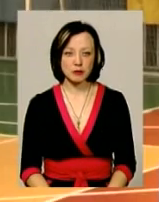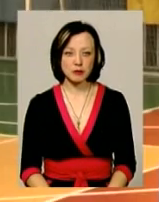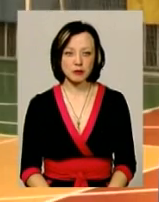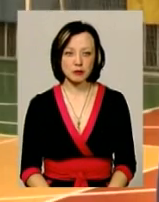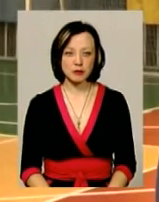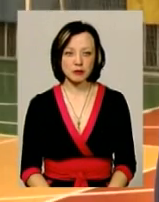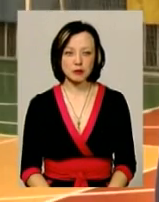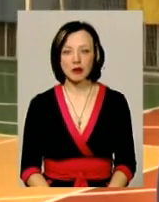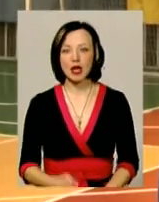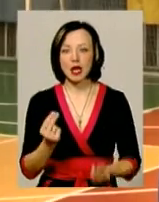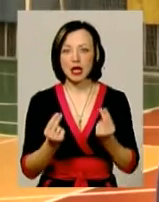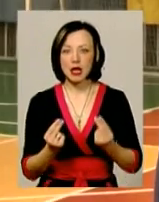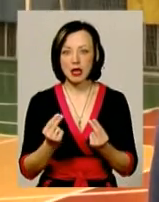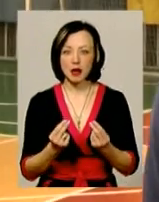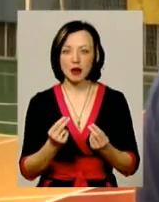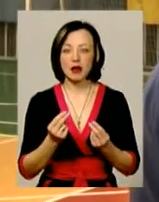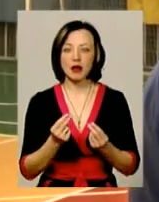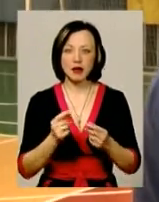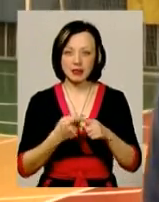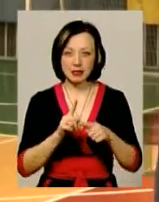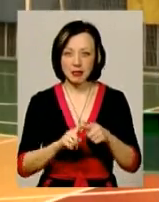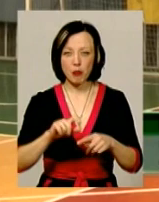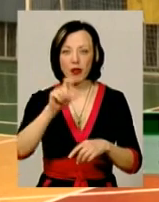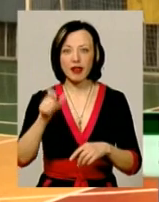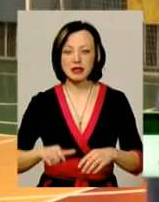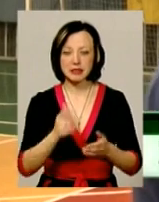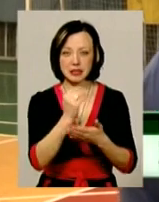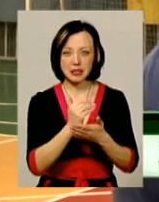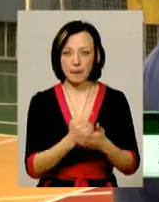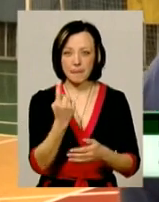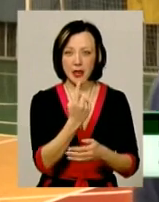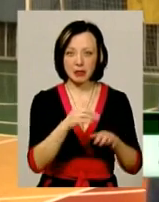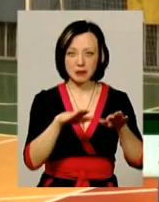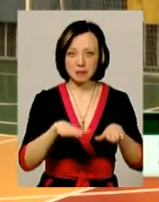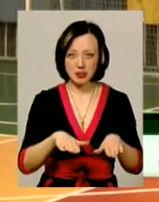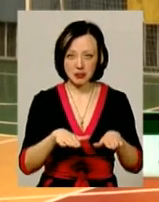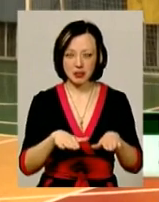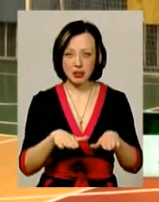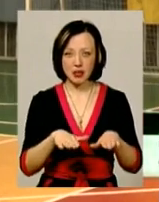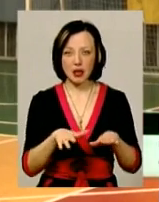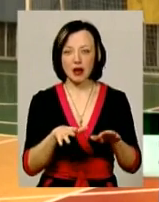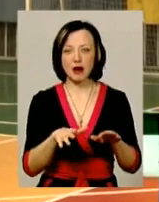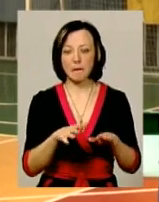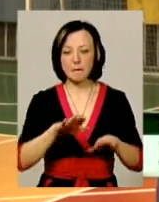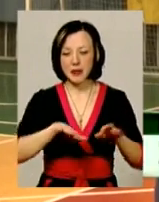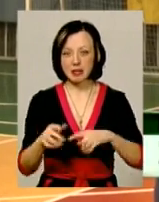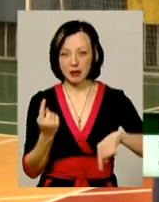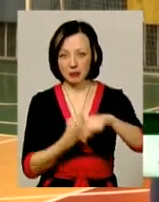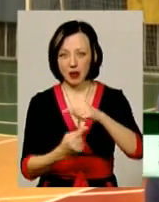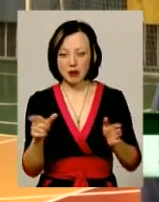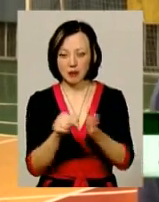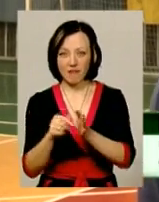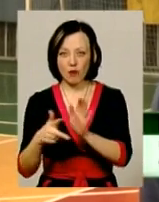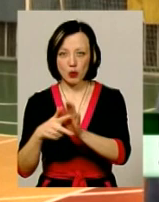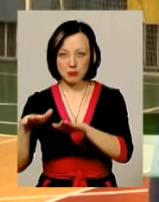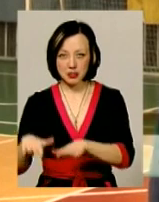Ігри плей-офф проводяться по італійській системі. Тобто перше місце після двох кол регулярного чемпіонату грає з